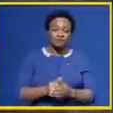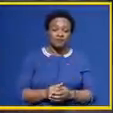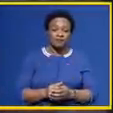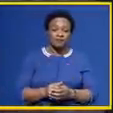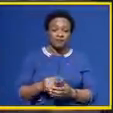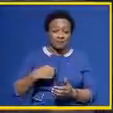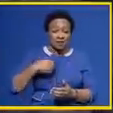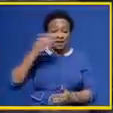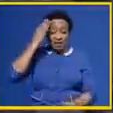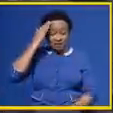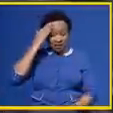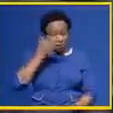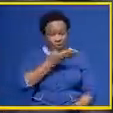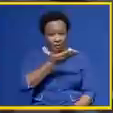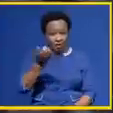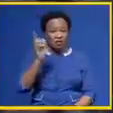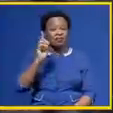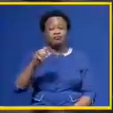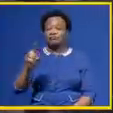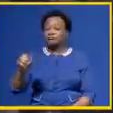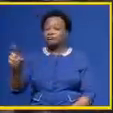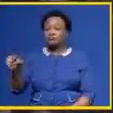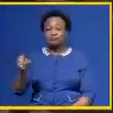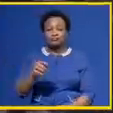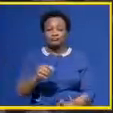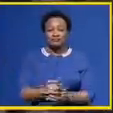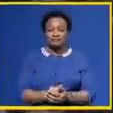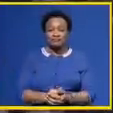Na najua wengine mko hapa.